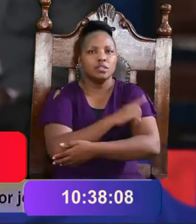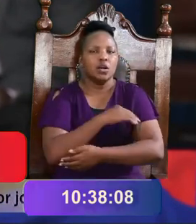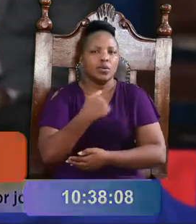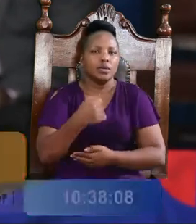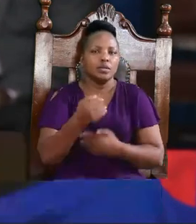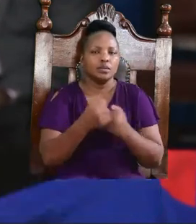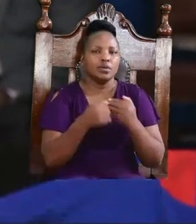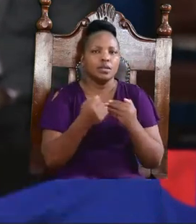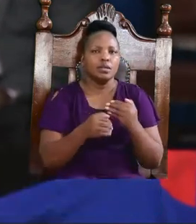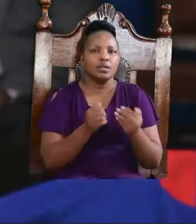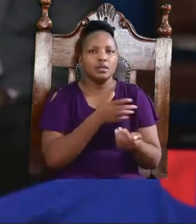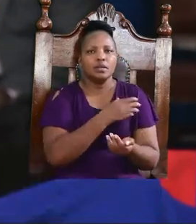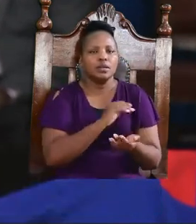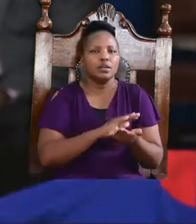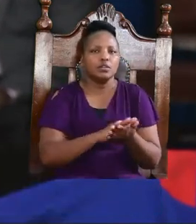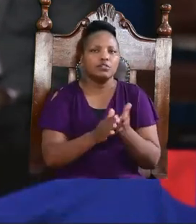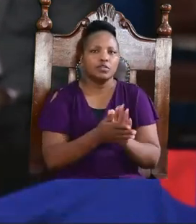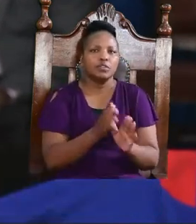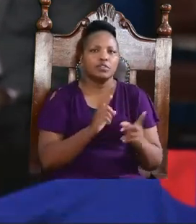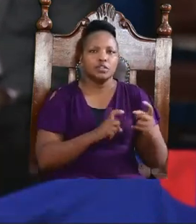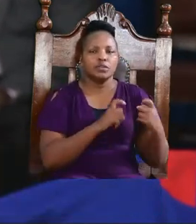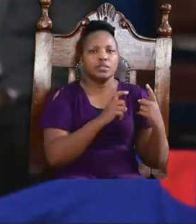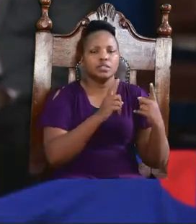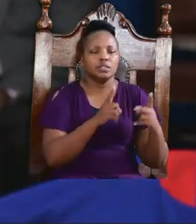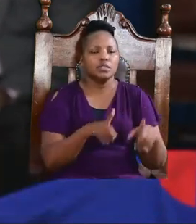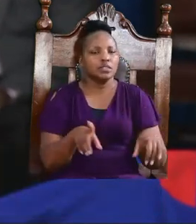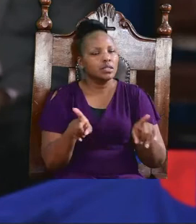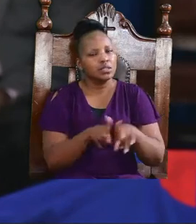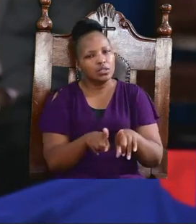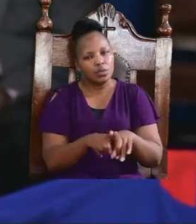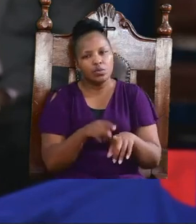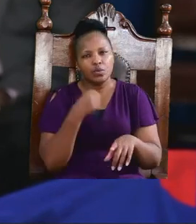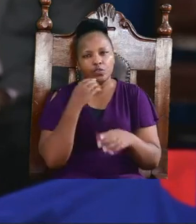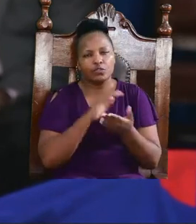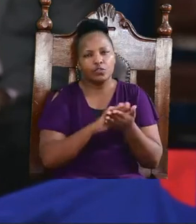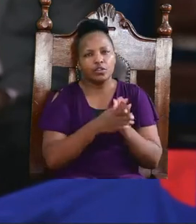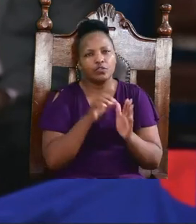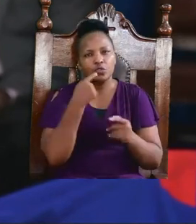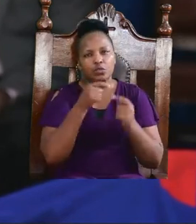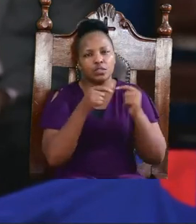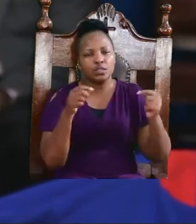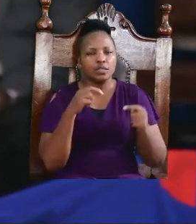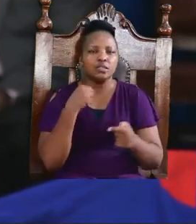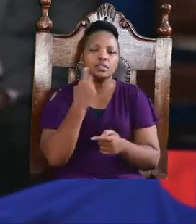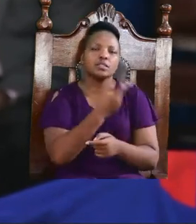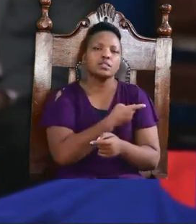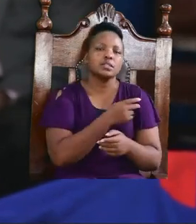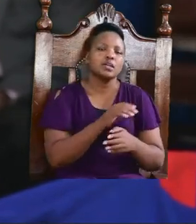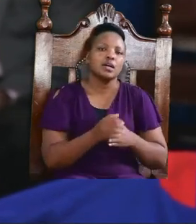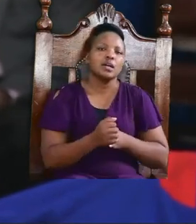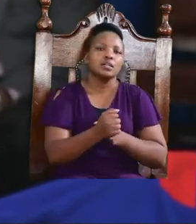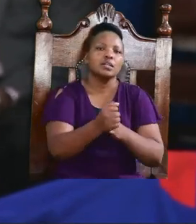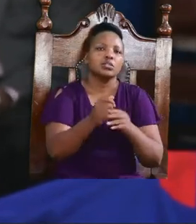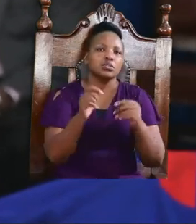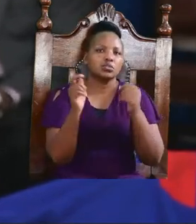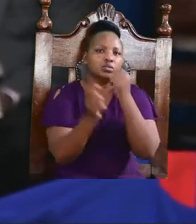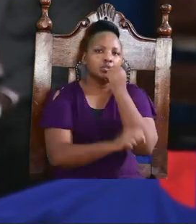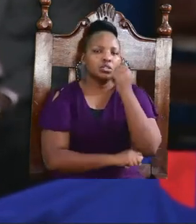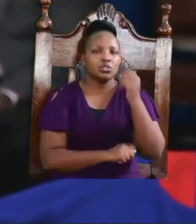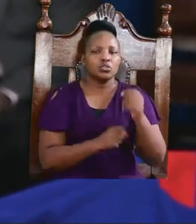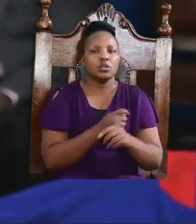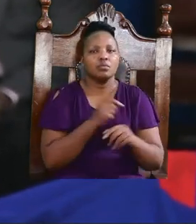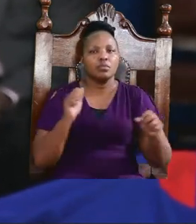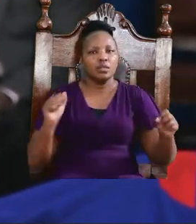mbinguni. Utupe leo riziki yetu, utusamee makosa yetu kama nasi tunavyosamea waliotukosea,